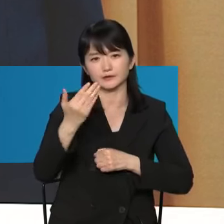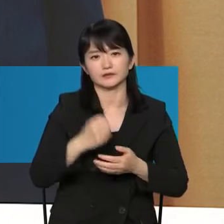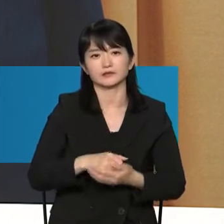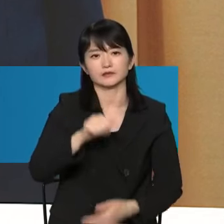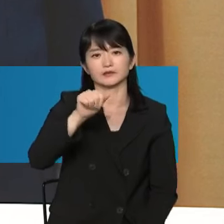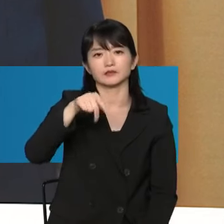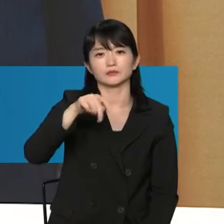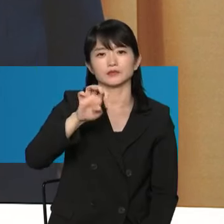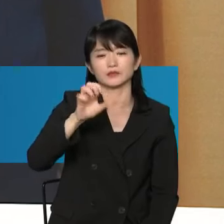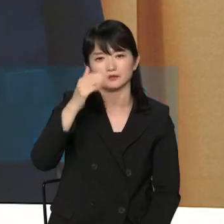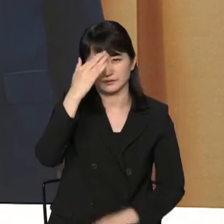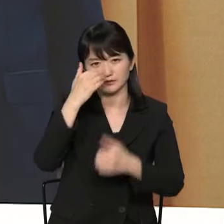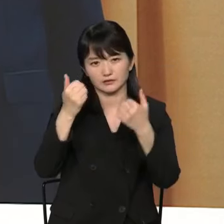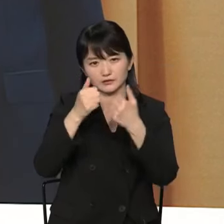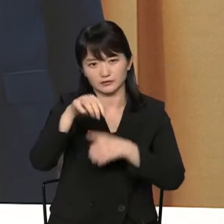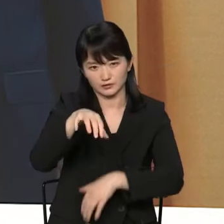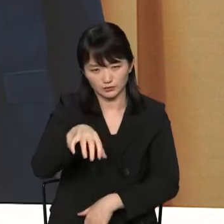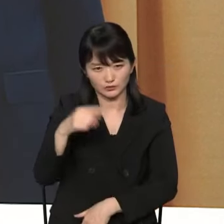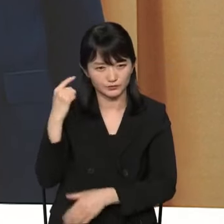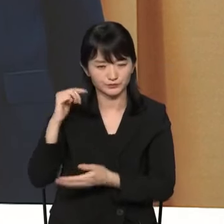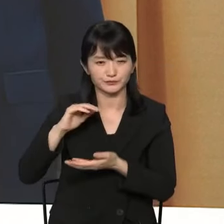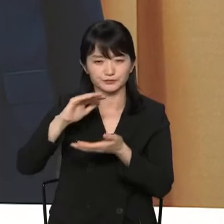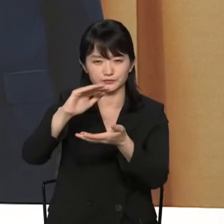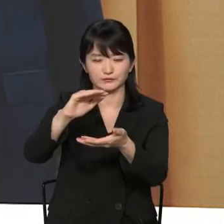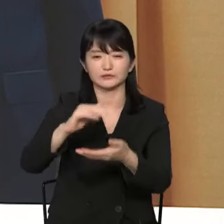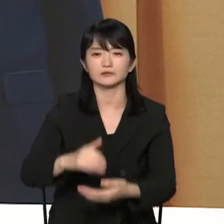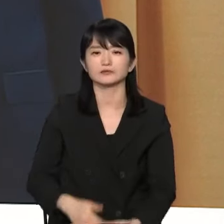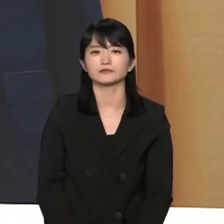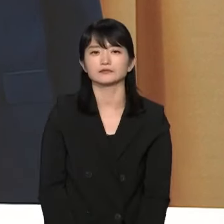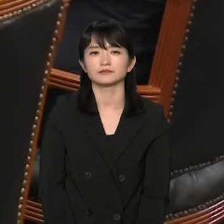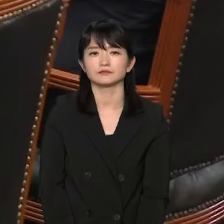에이펙 정상회의가 열리는 페루 리마에서 김태영 기자입니다.